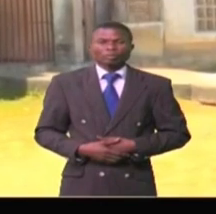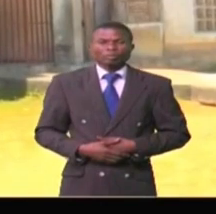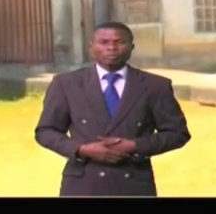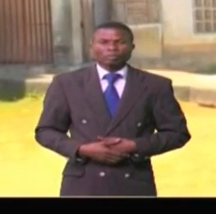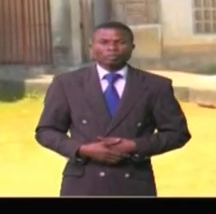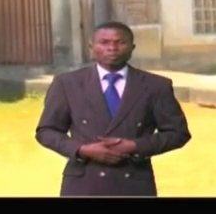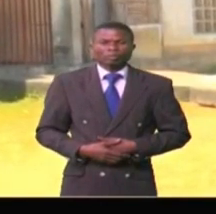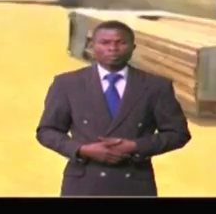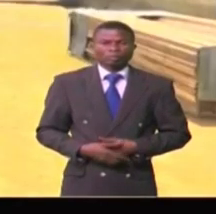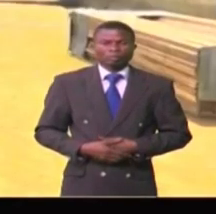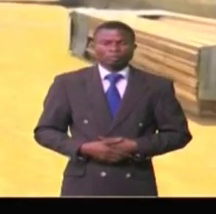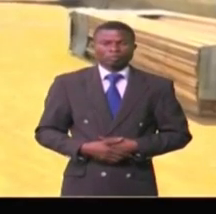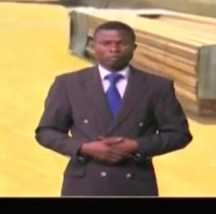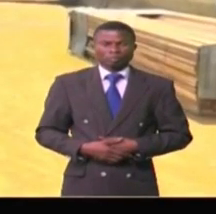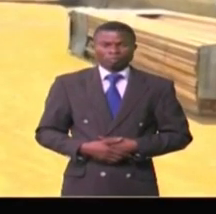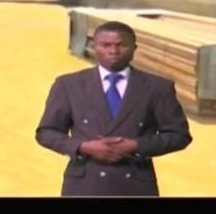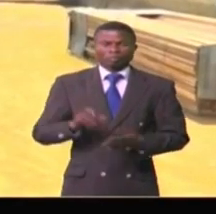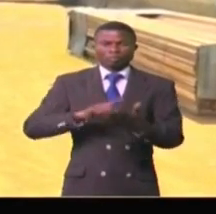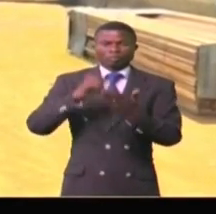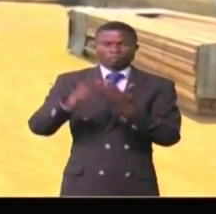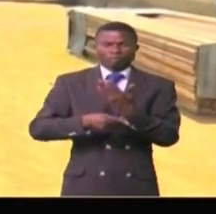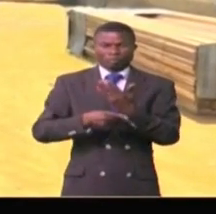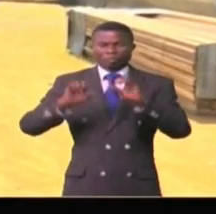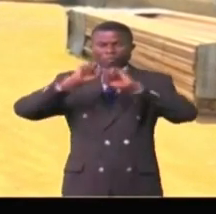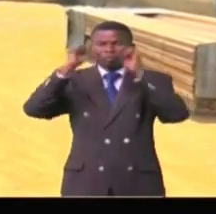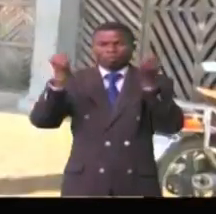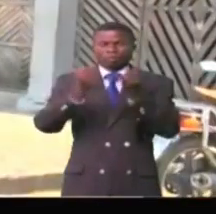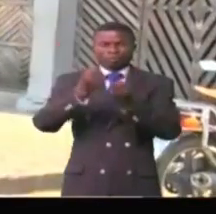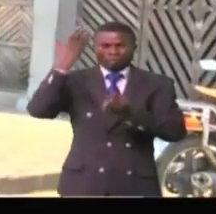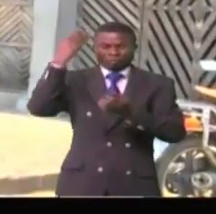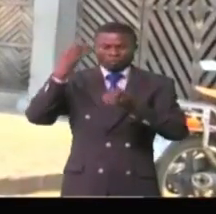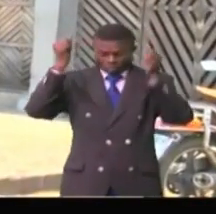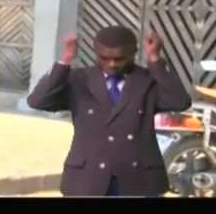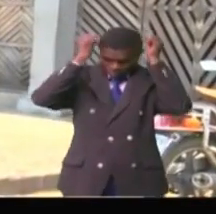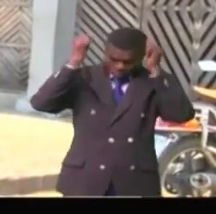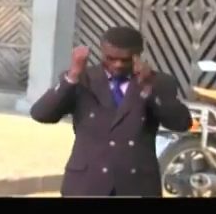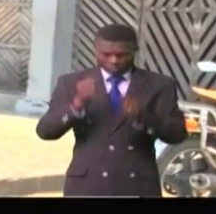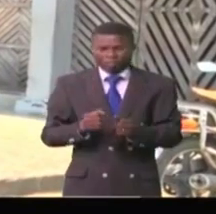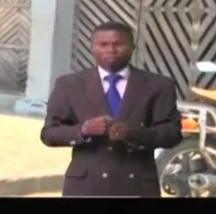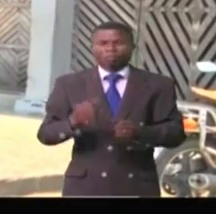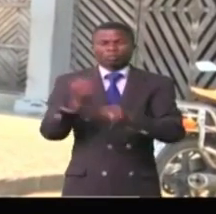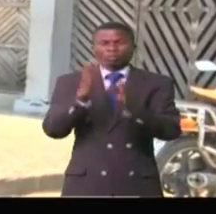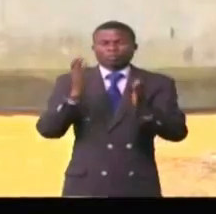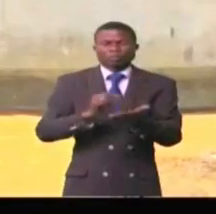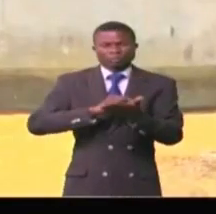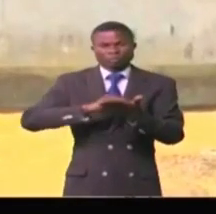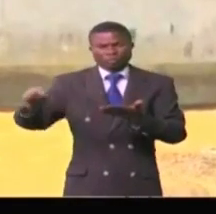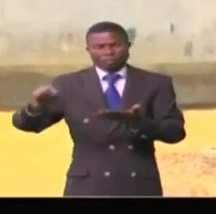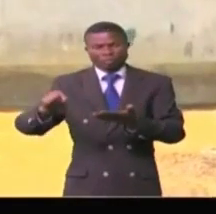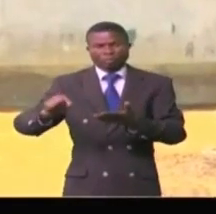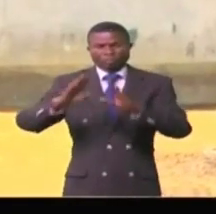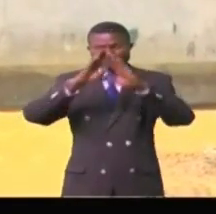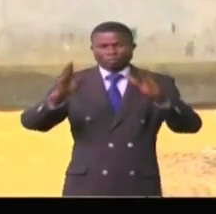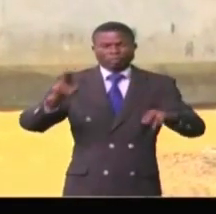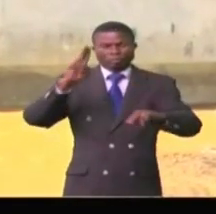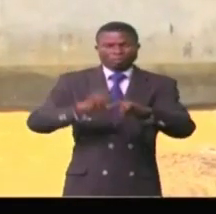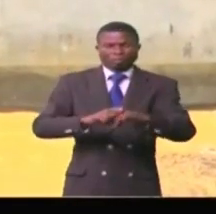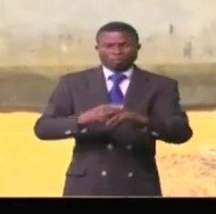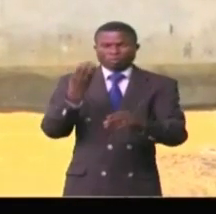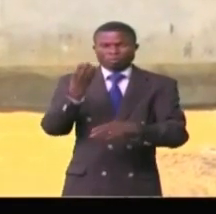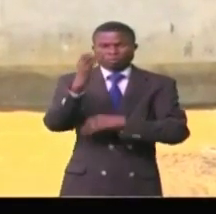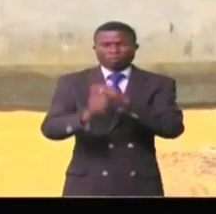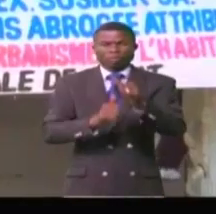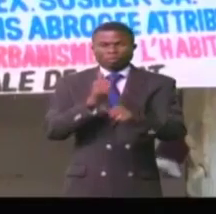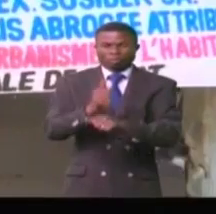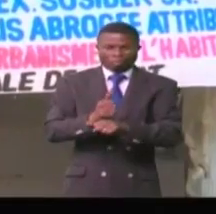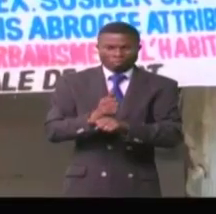de la société sidérurgique de Maluku, Socider, sont sommés de déguerpir des maisons qu'ils occupent depuis plus de 40